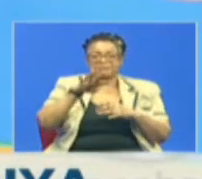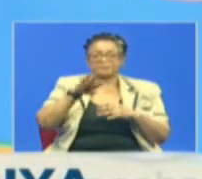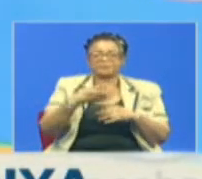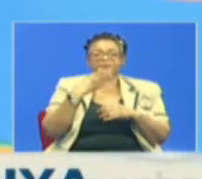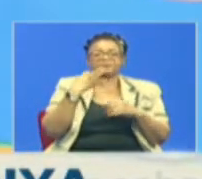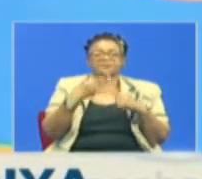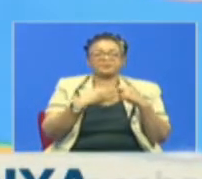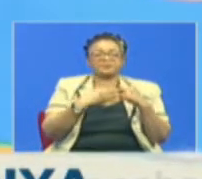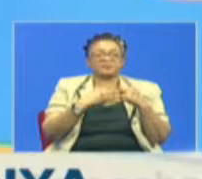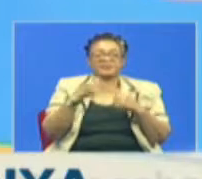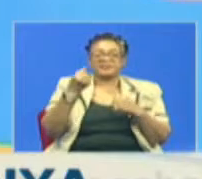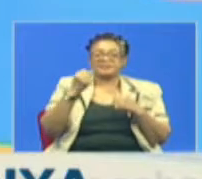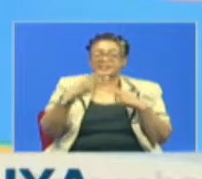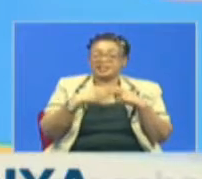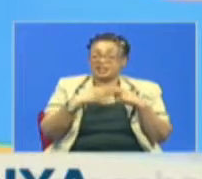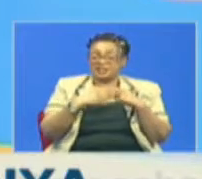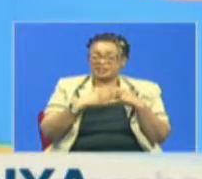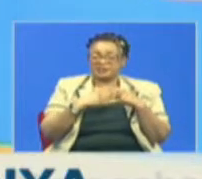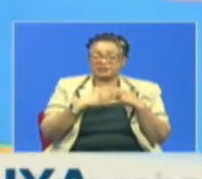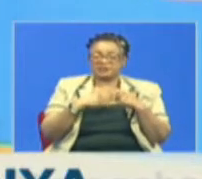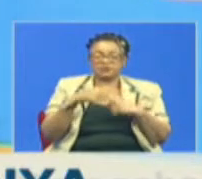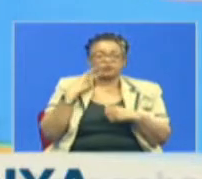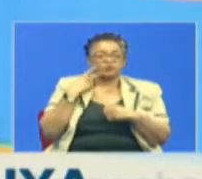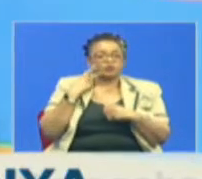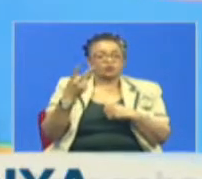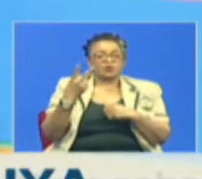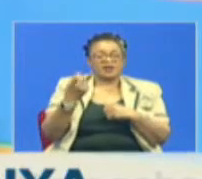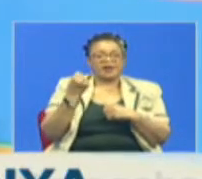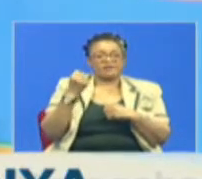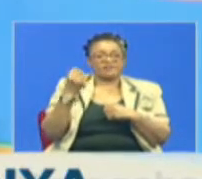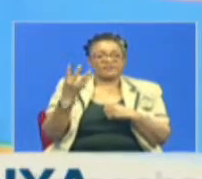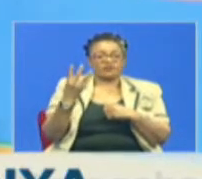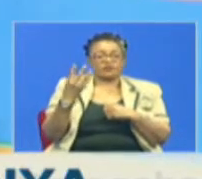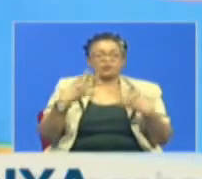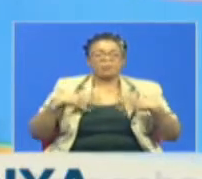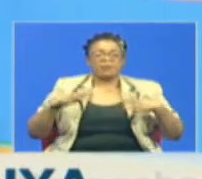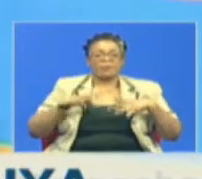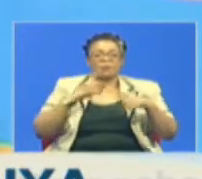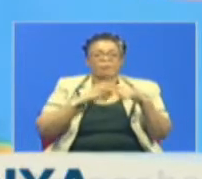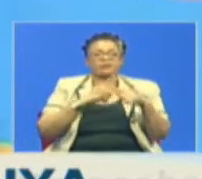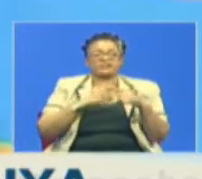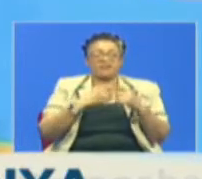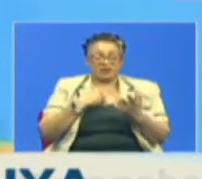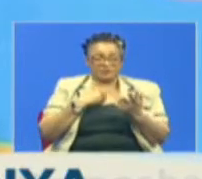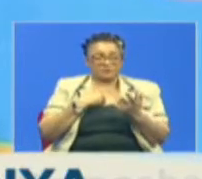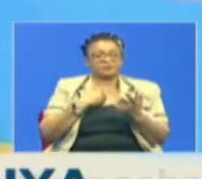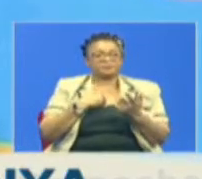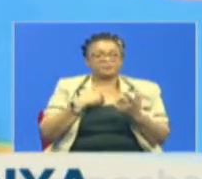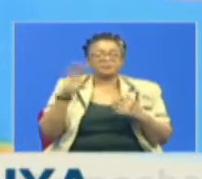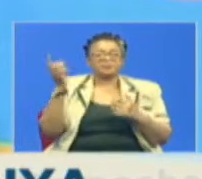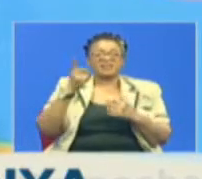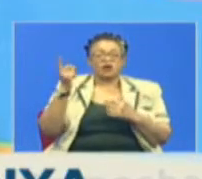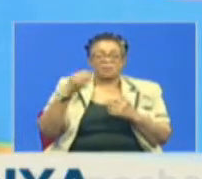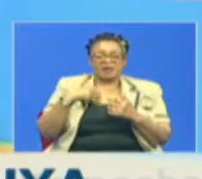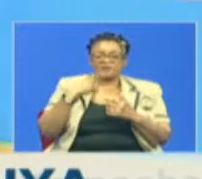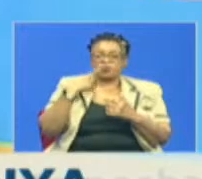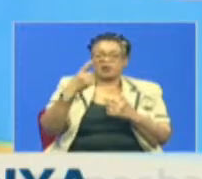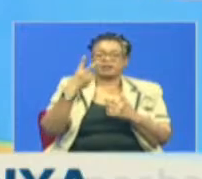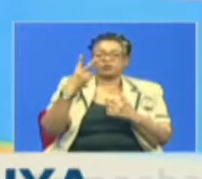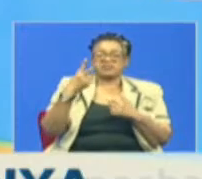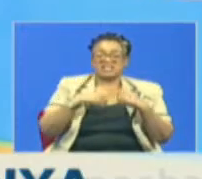4,859 samples, of which 254 people tested positive for the virus. Nairobi having